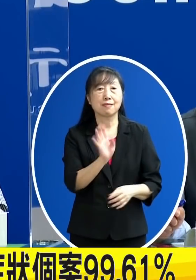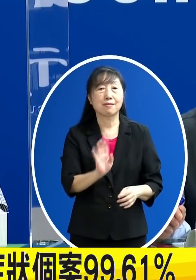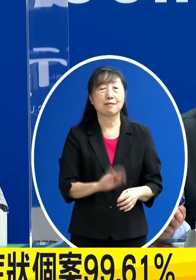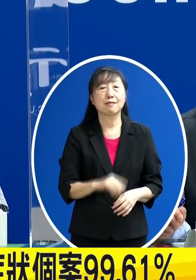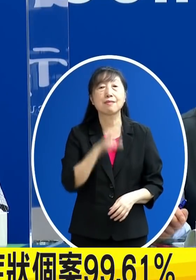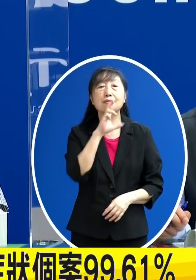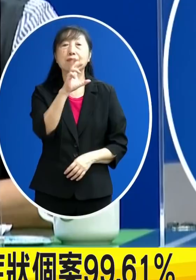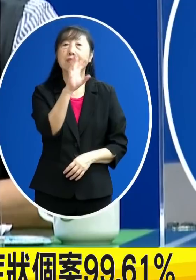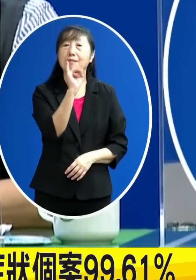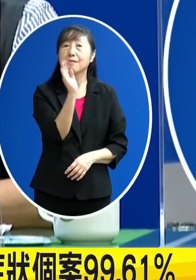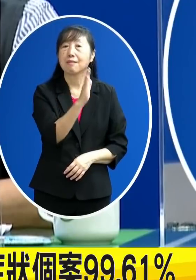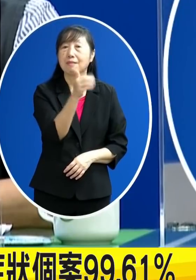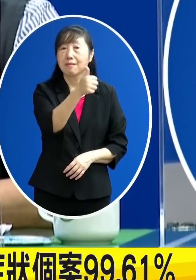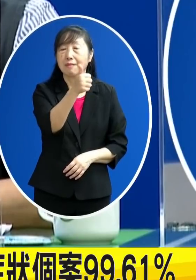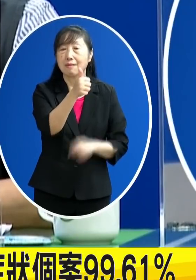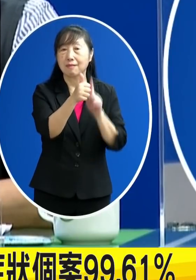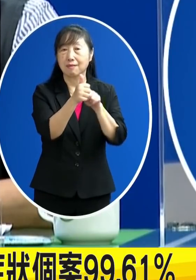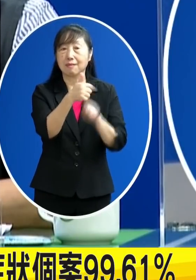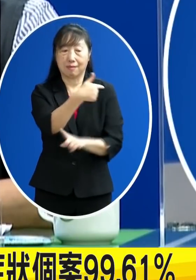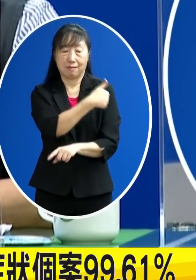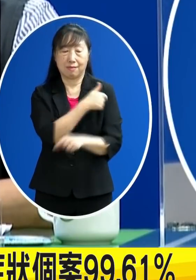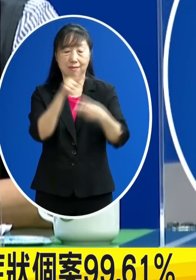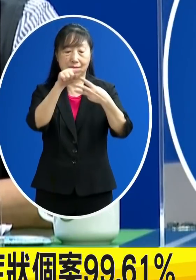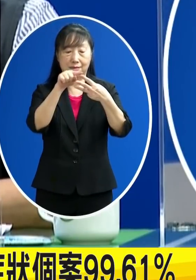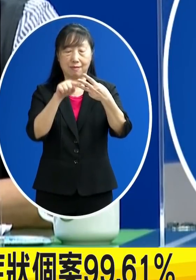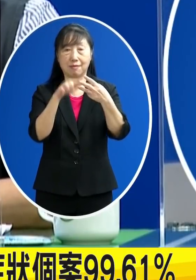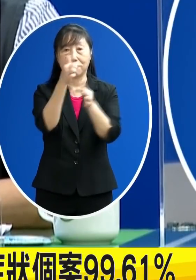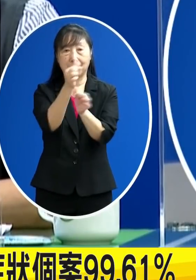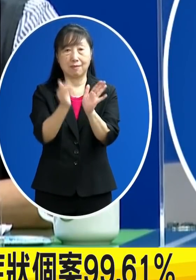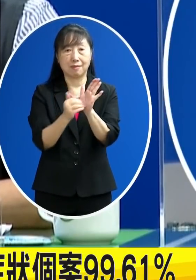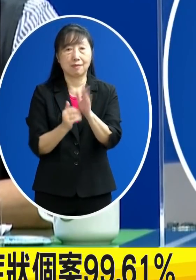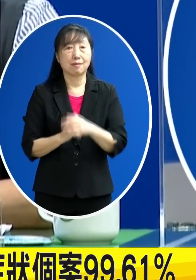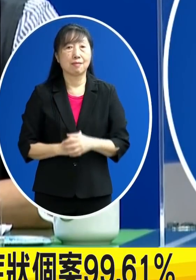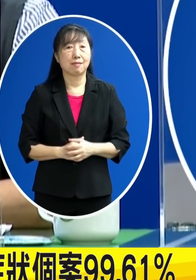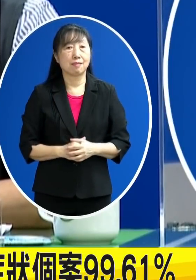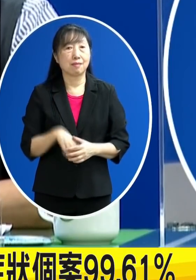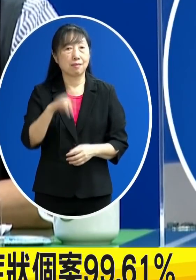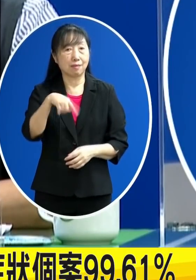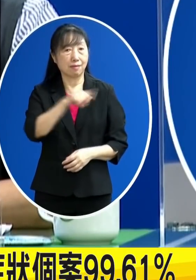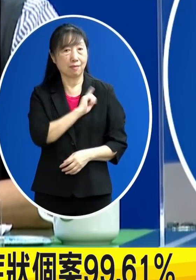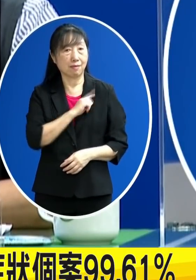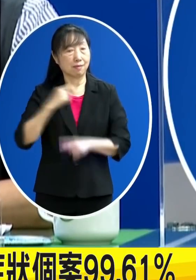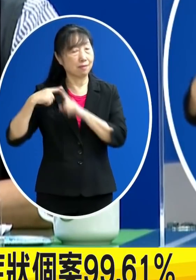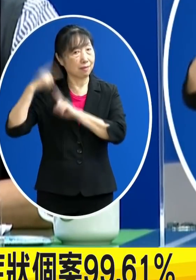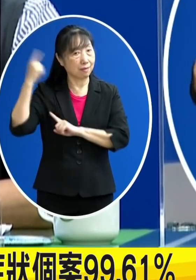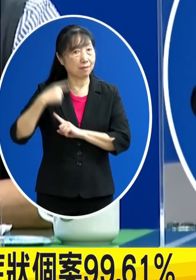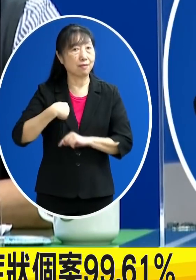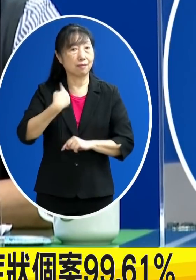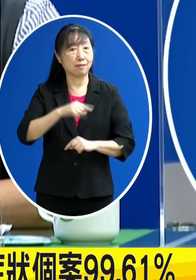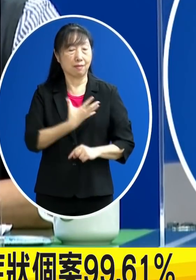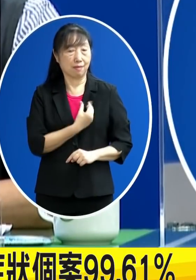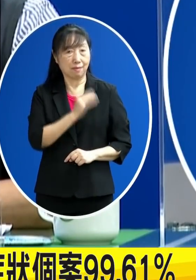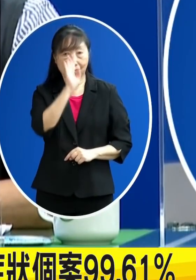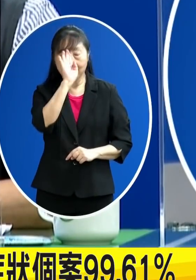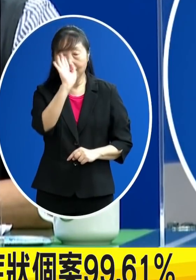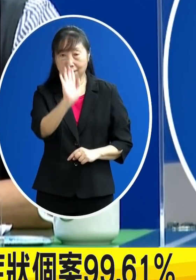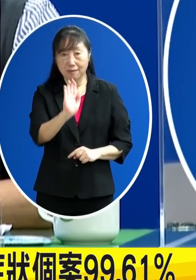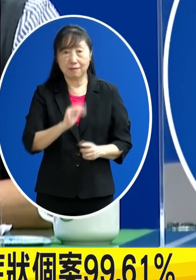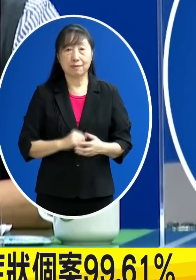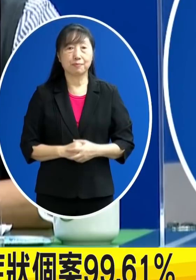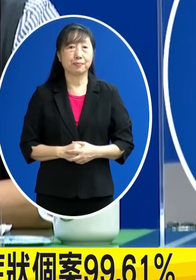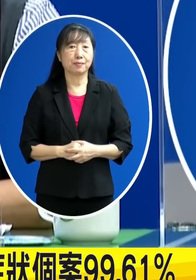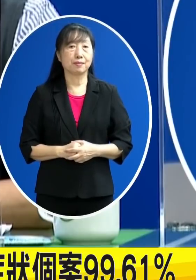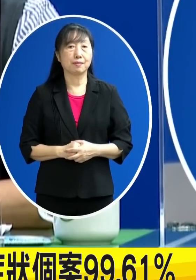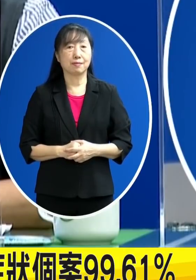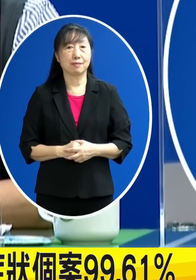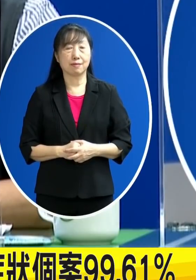是80多岁的男性，有接种3剂的疫苗，那有本身有高血压、冠状动脉心脏病的病史，那